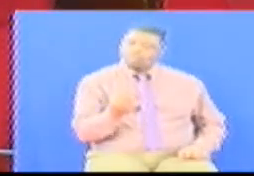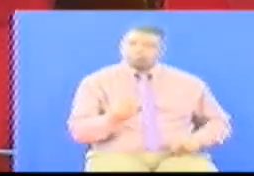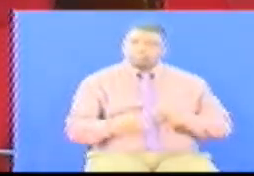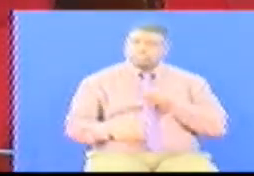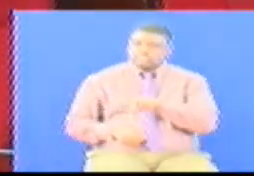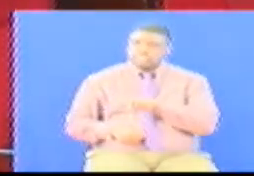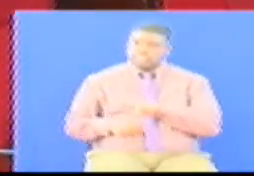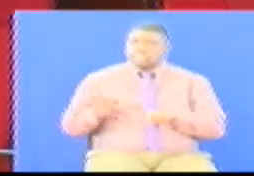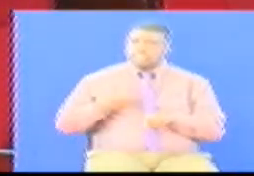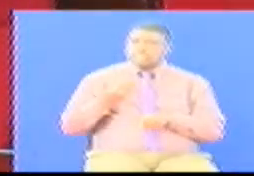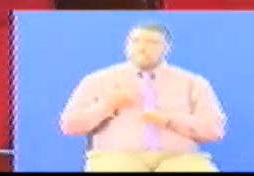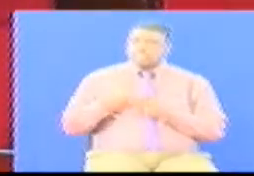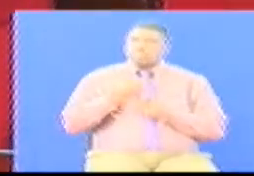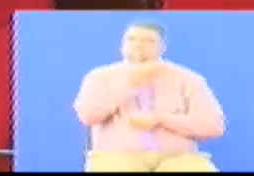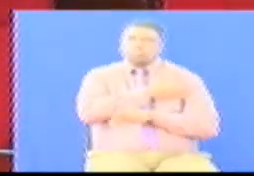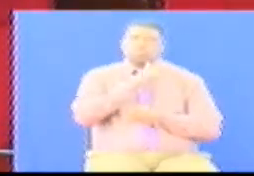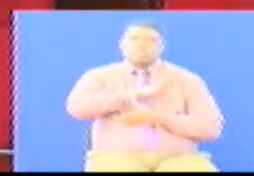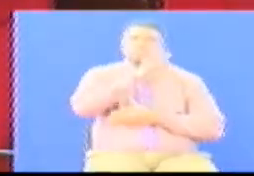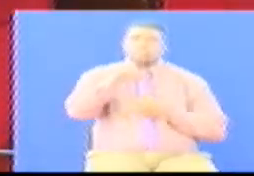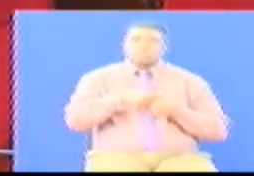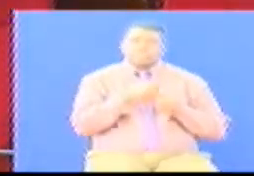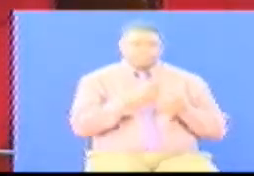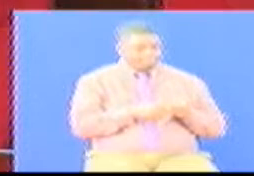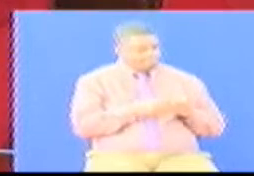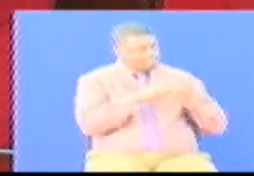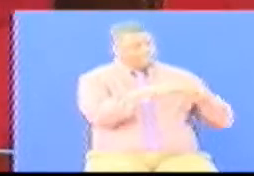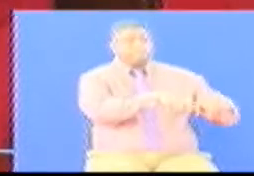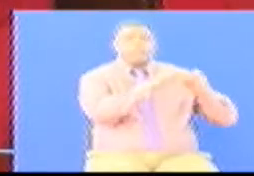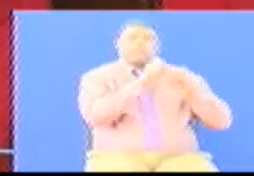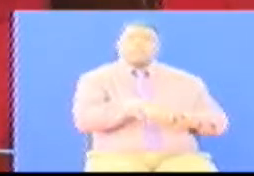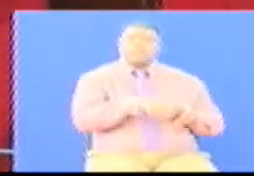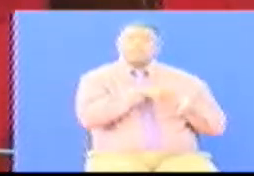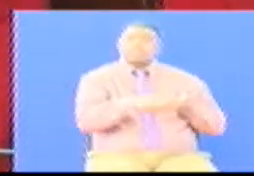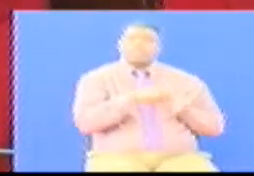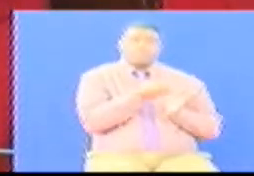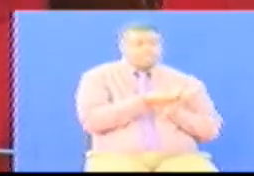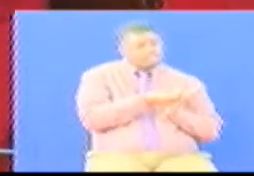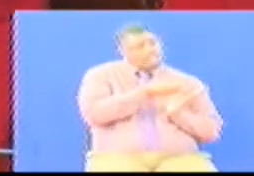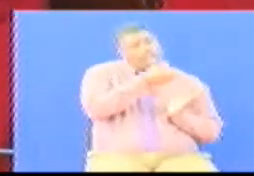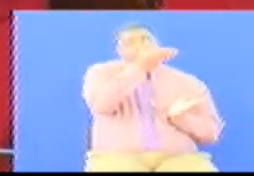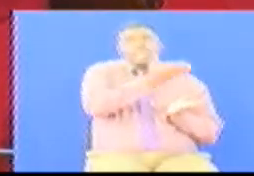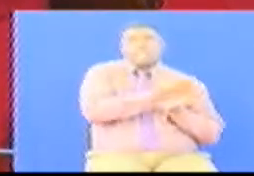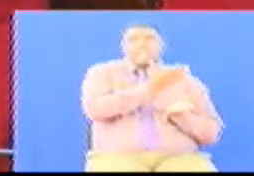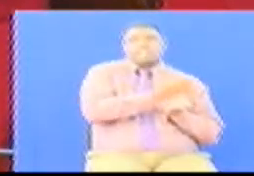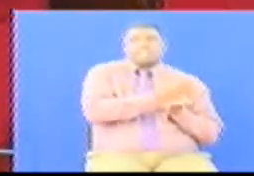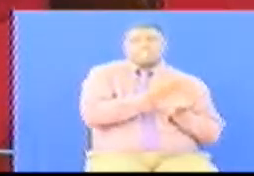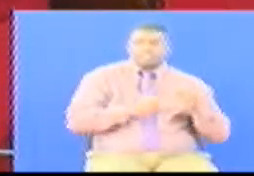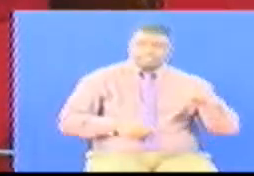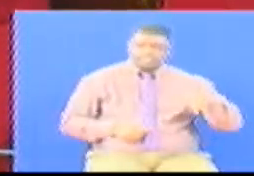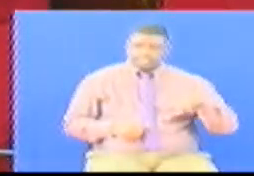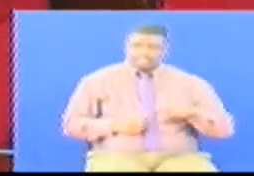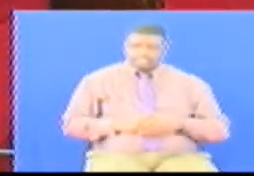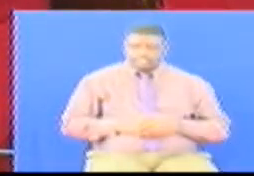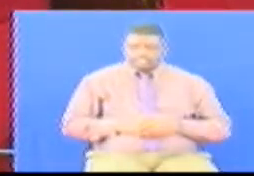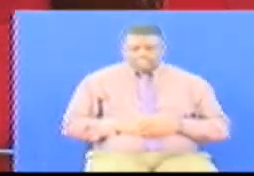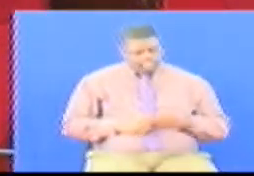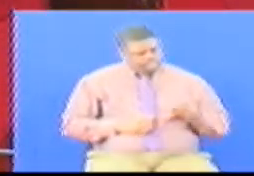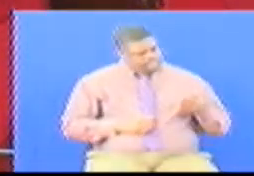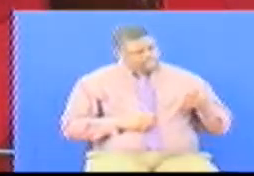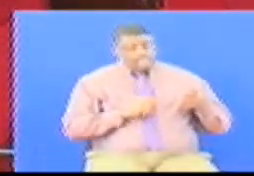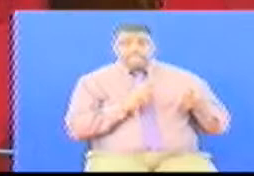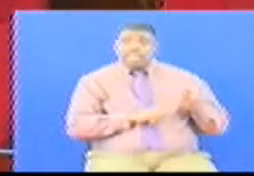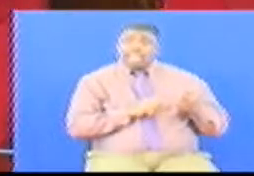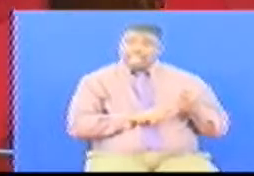ambazo kinataka huduma zote za bandari zilipo kwa fedha taslimu. Hoja namba 4, matumizi